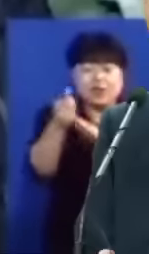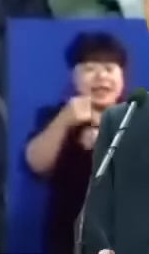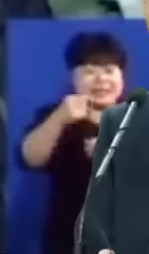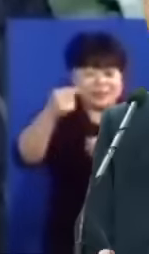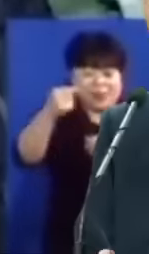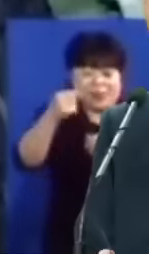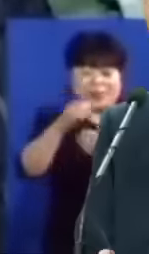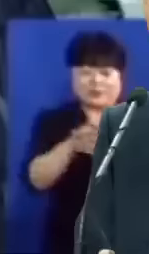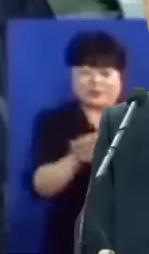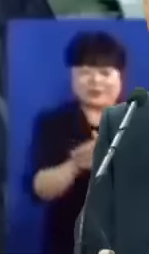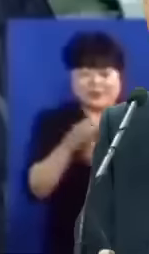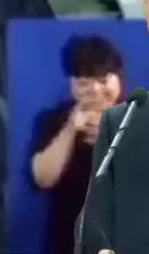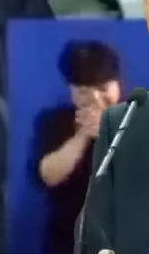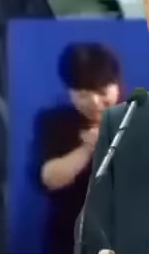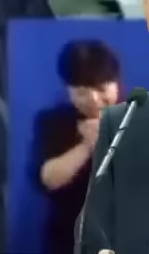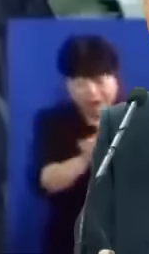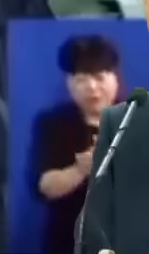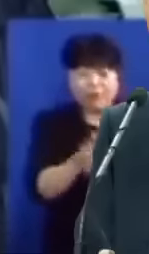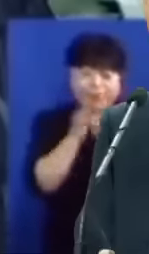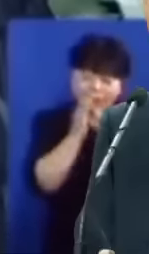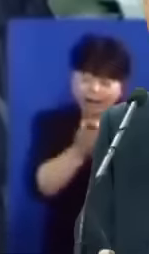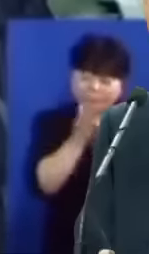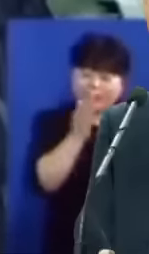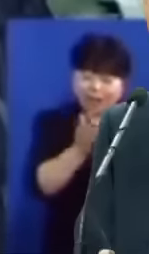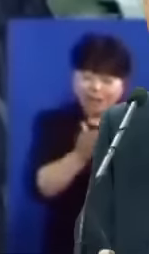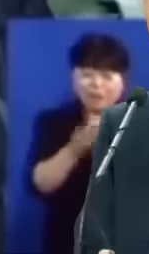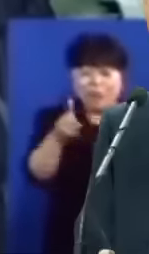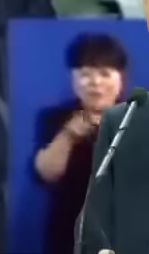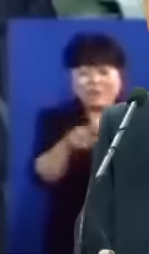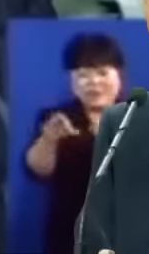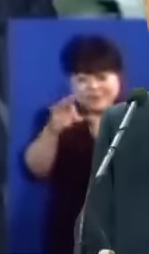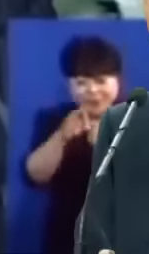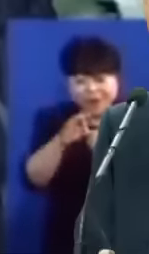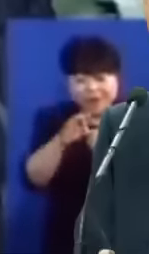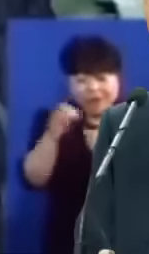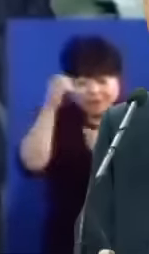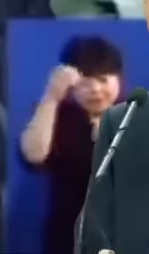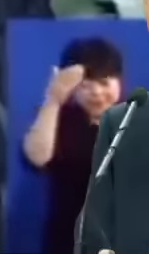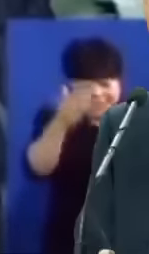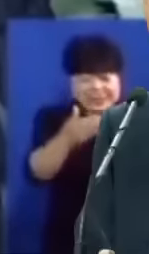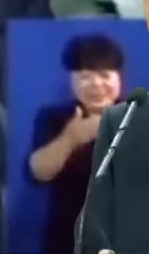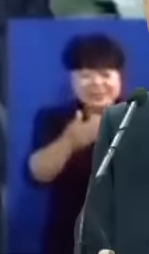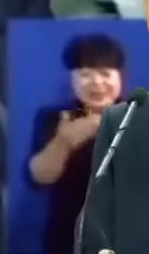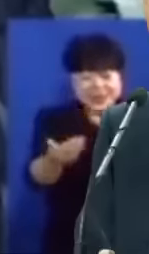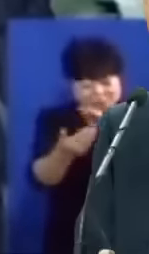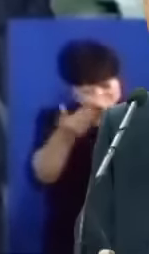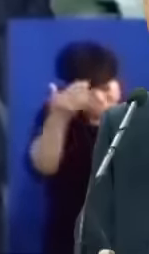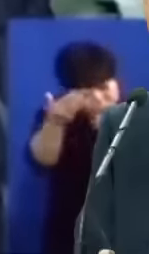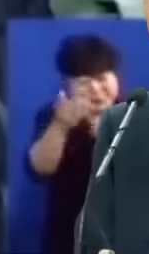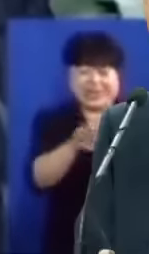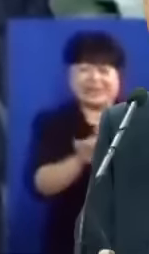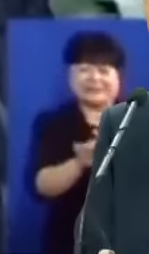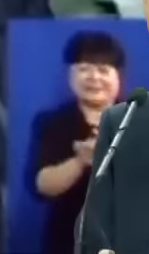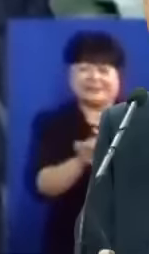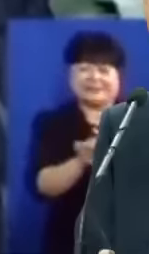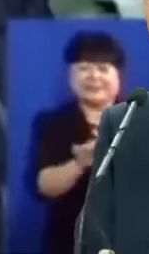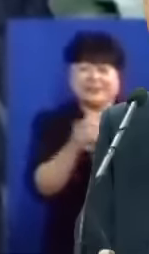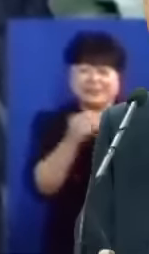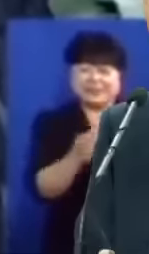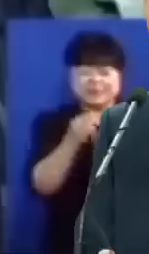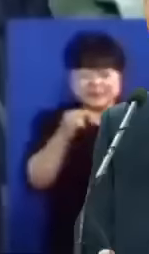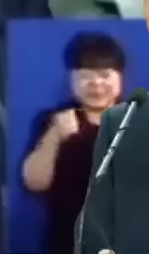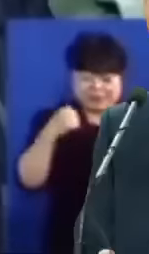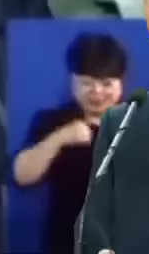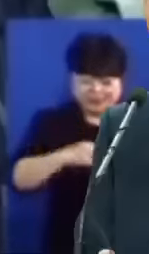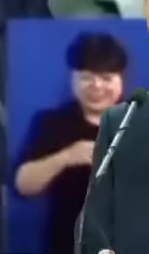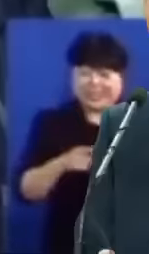하고 기도하고 간구하고 믿으면 성령이 그렇게 이루어 주시는 것입니다. 그러므로 새